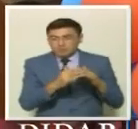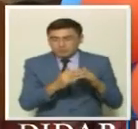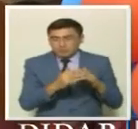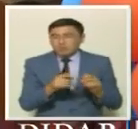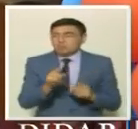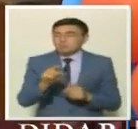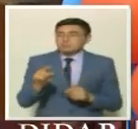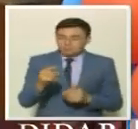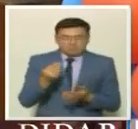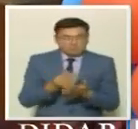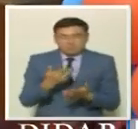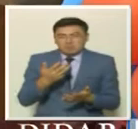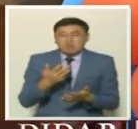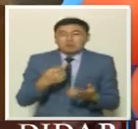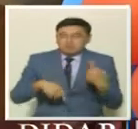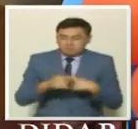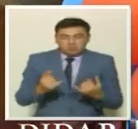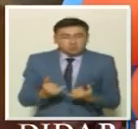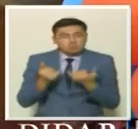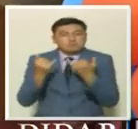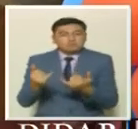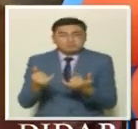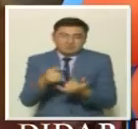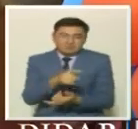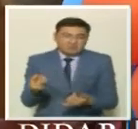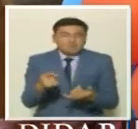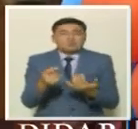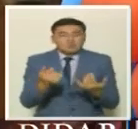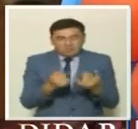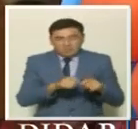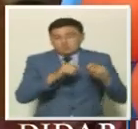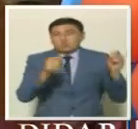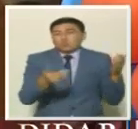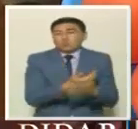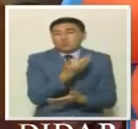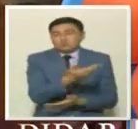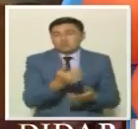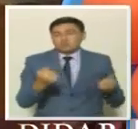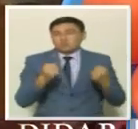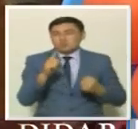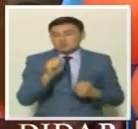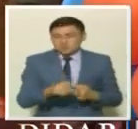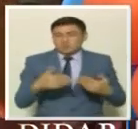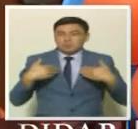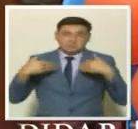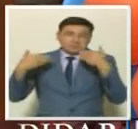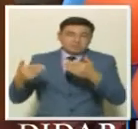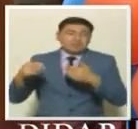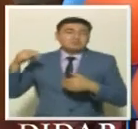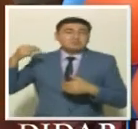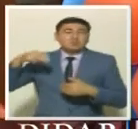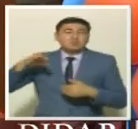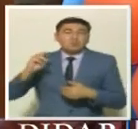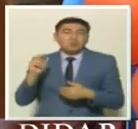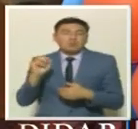Дорогие тупкараганцы, уважаемые жители села, от всей души поздравляю вас с открытием нового спортивного объекта. Президент страны Касым-Жомарт Токаев в своем послании